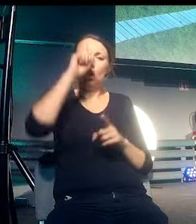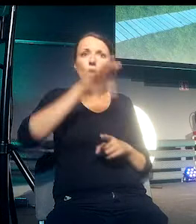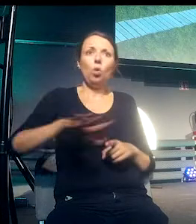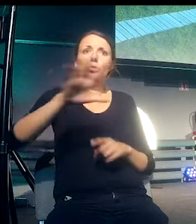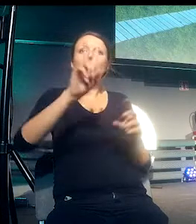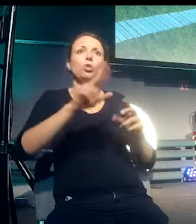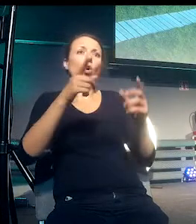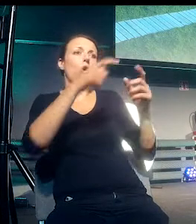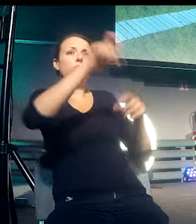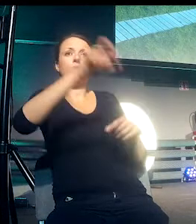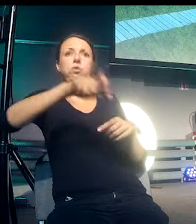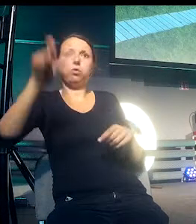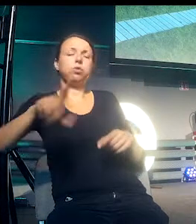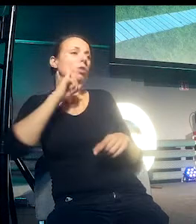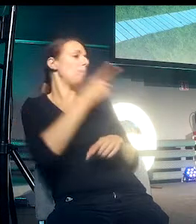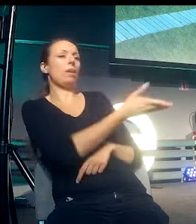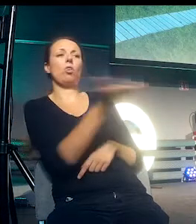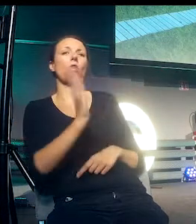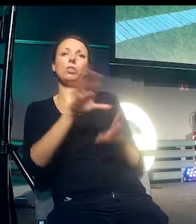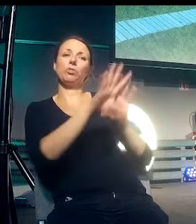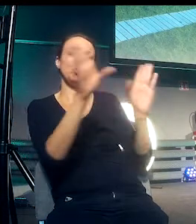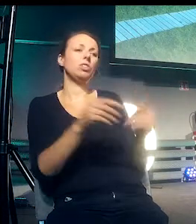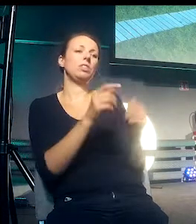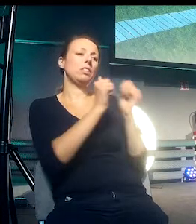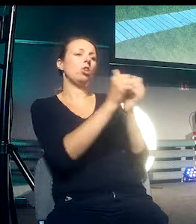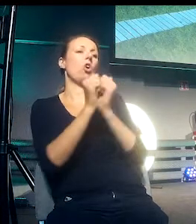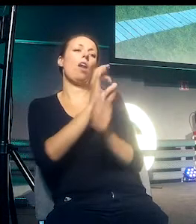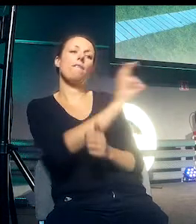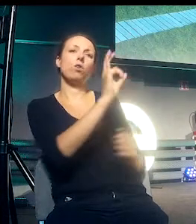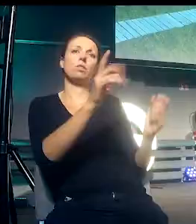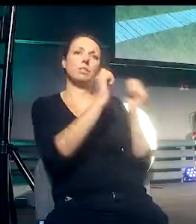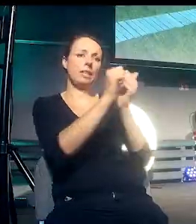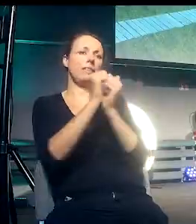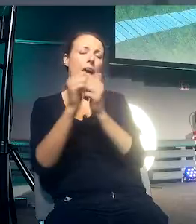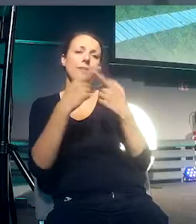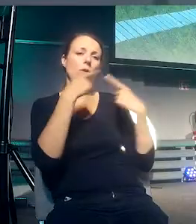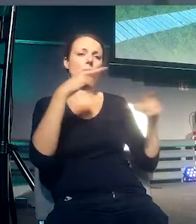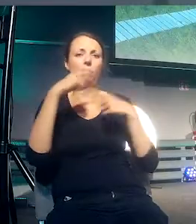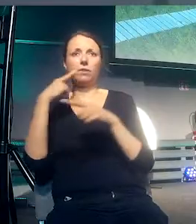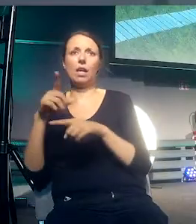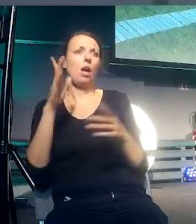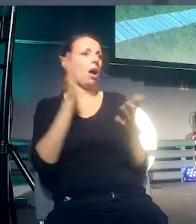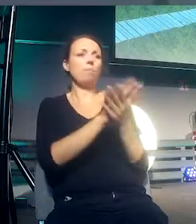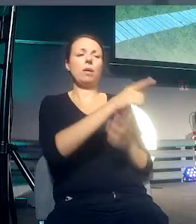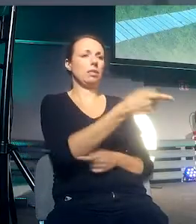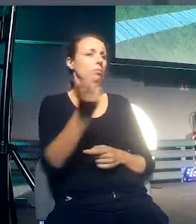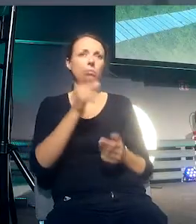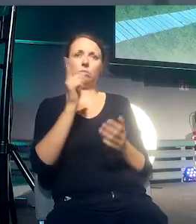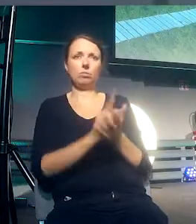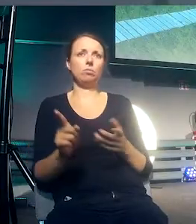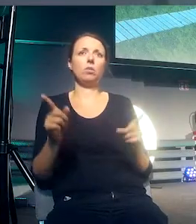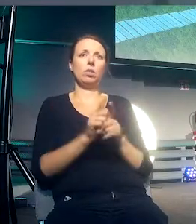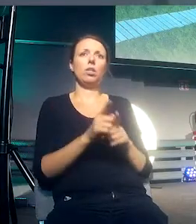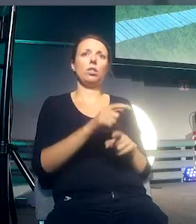tutaj. Każdy ciągnie w swoją stronę i rola projektanta UX w takiej sytuacji, gdy ciągną go dookoła wszyscy,